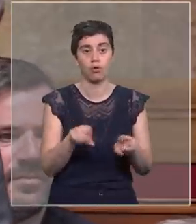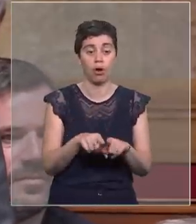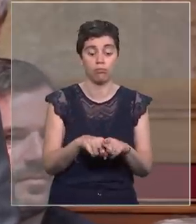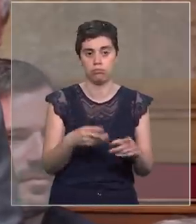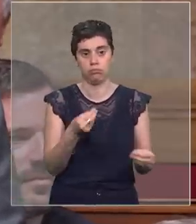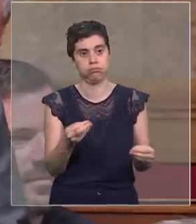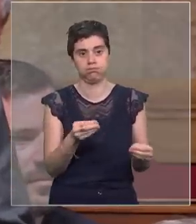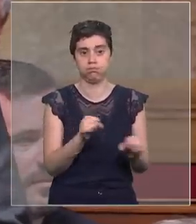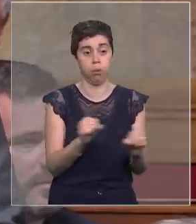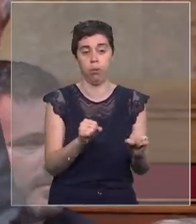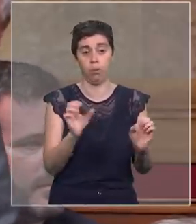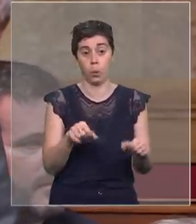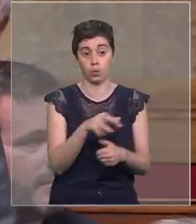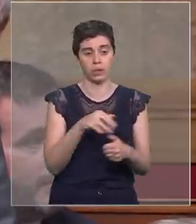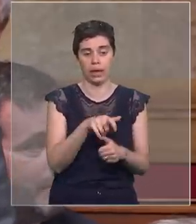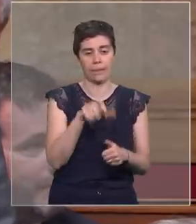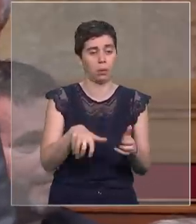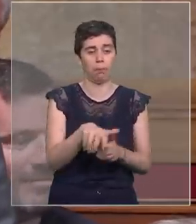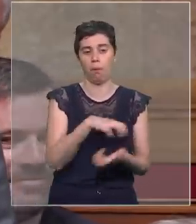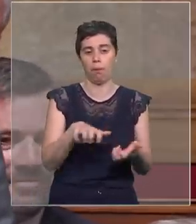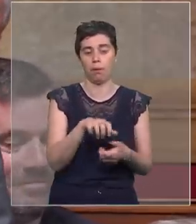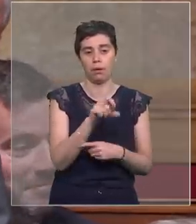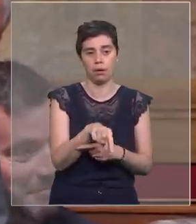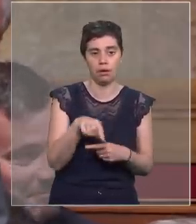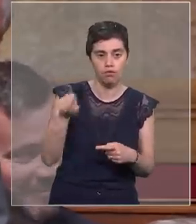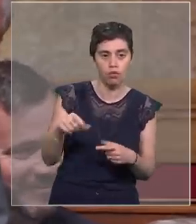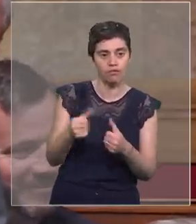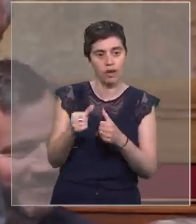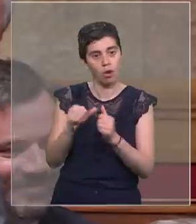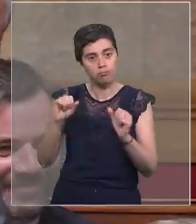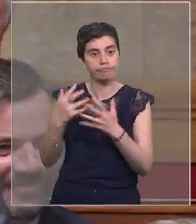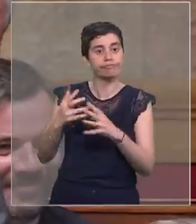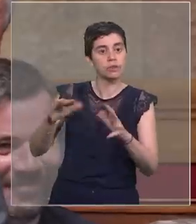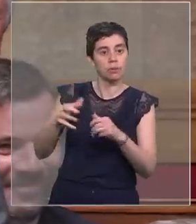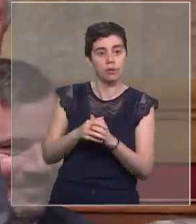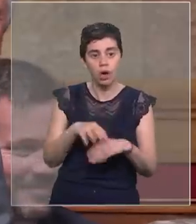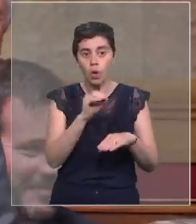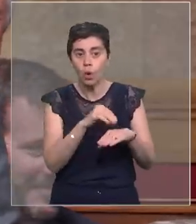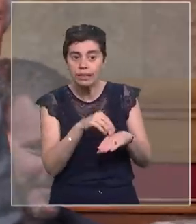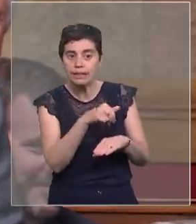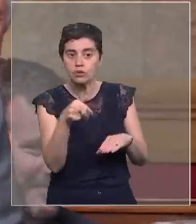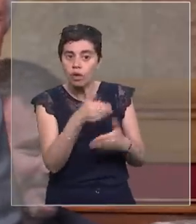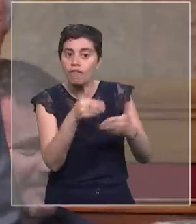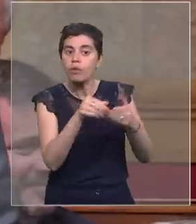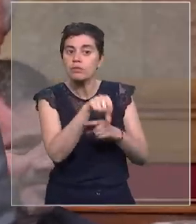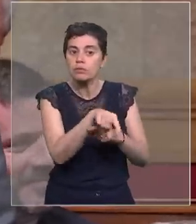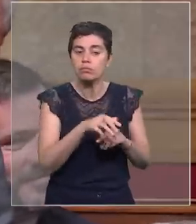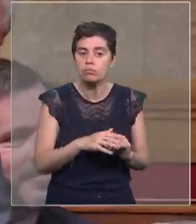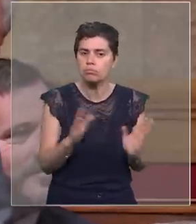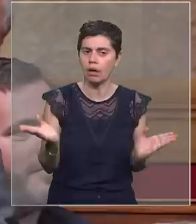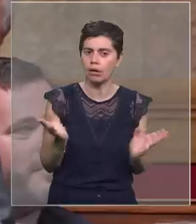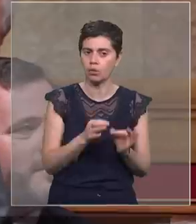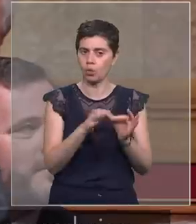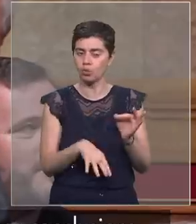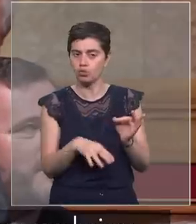sociale. Enfin, vous semblez en tous les cas réagir en convoquant le Conseil national de la refondation. Pourtant, vos premières